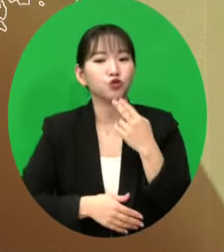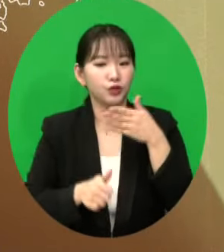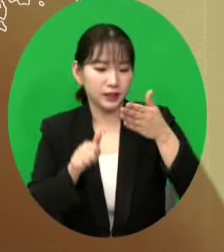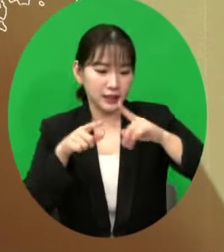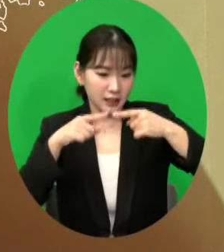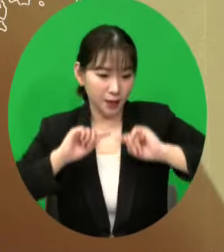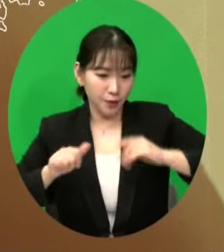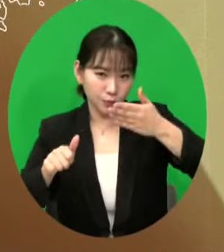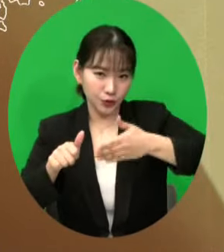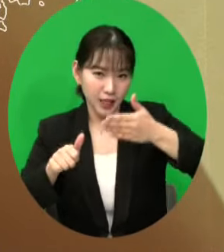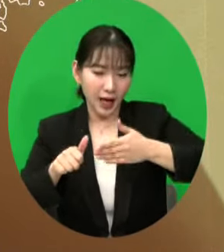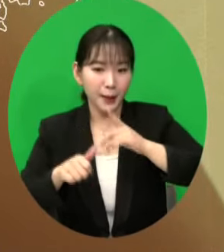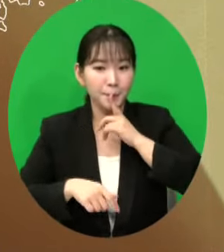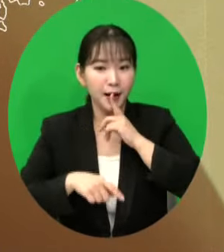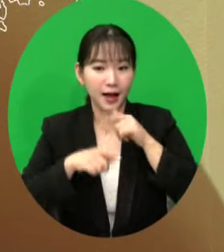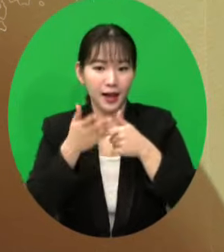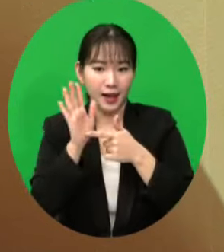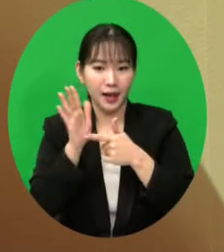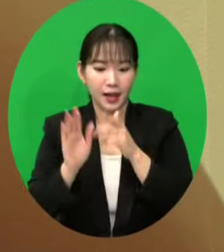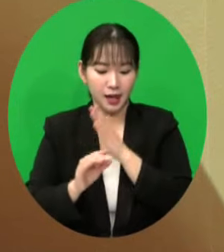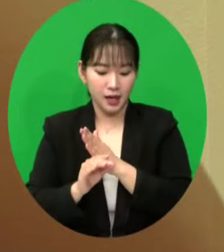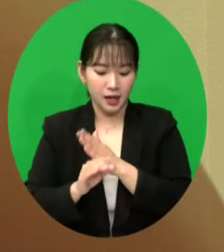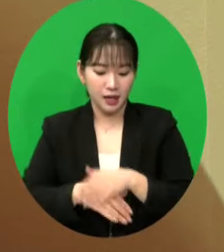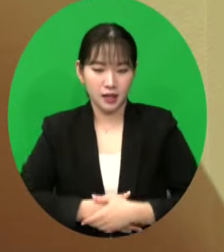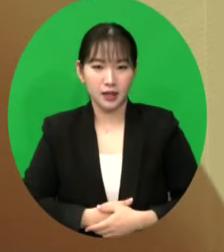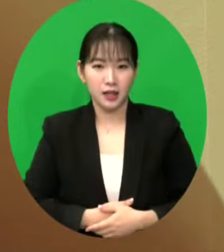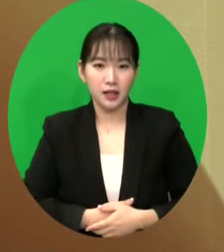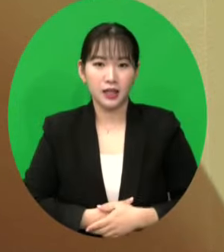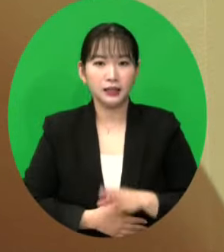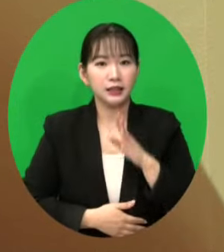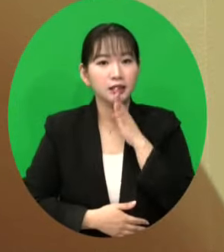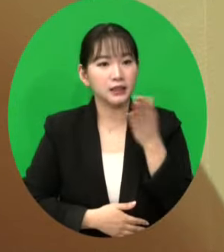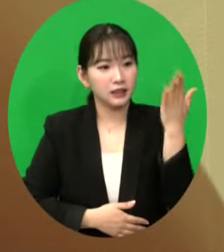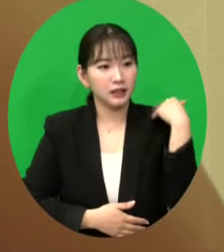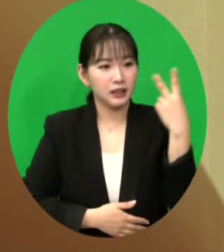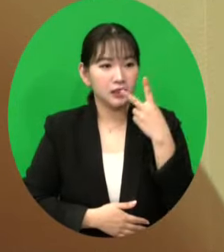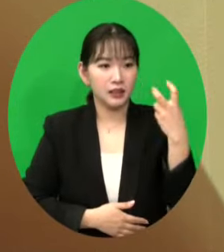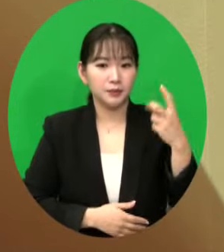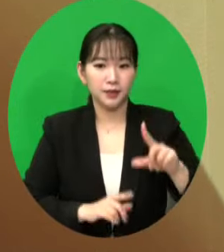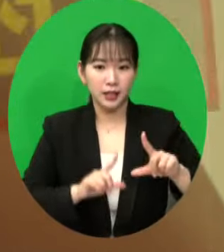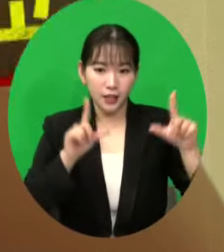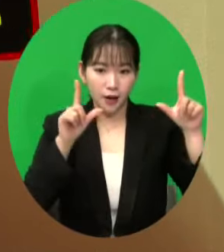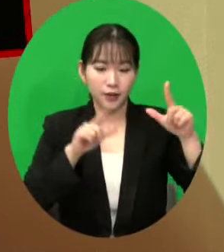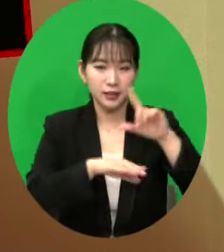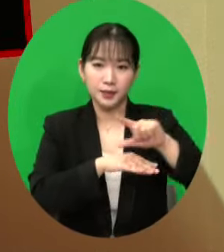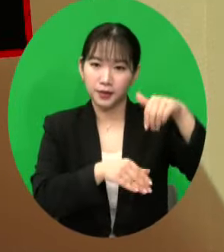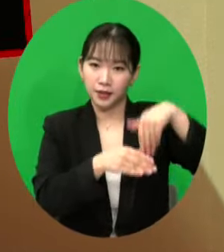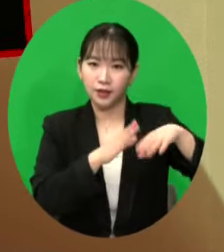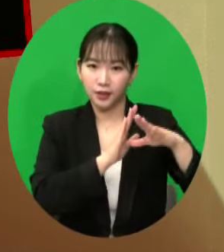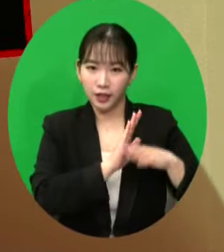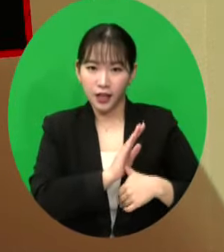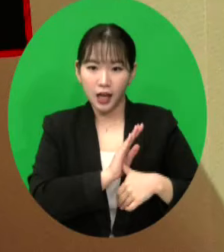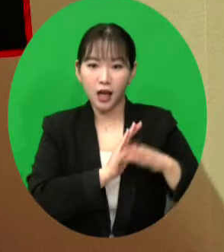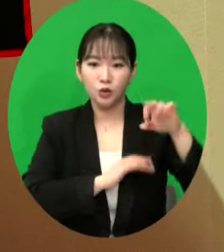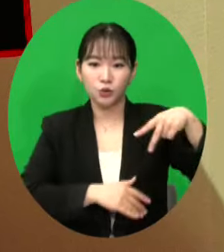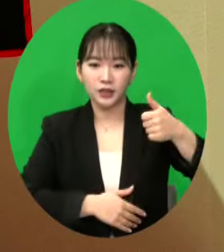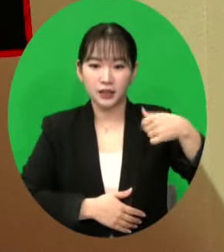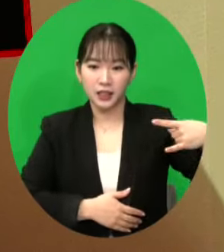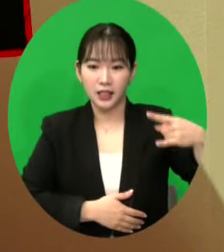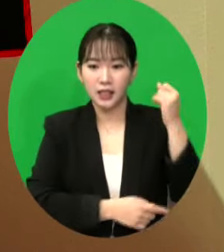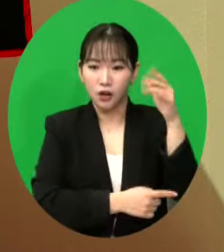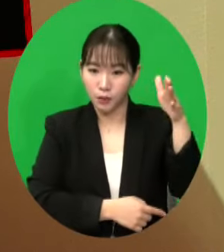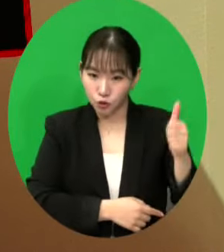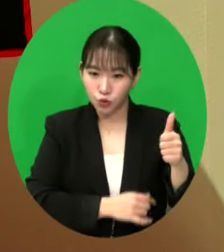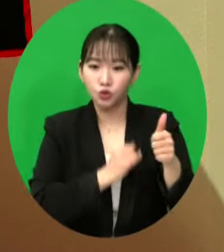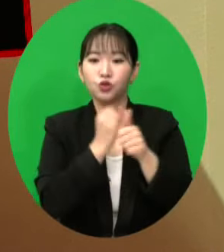권유한 발언들이 공개되고 있는 건데요. 실제로 지난 2022년 지방선거에서 우승희 영암군수와